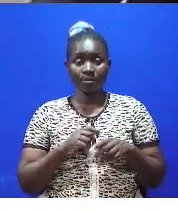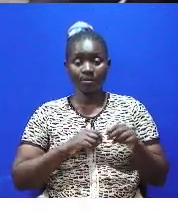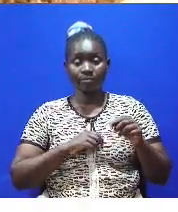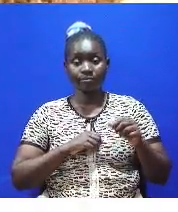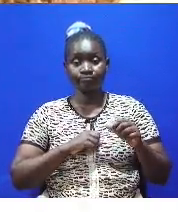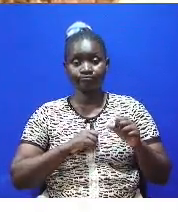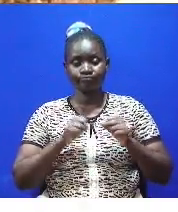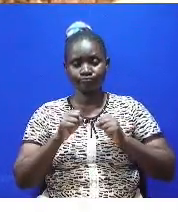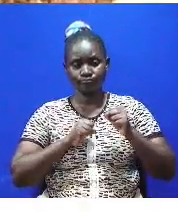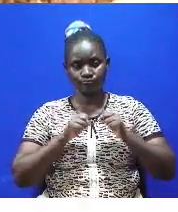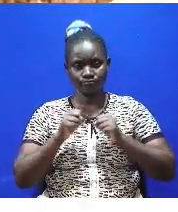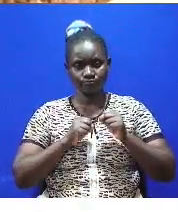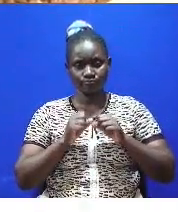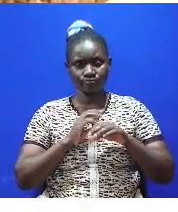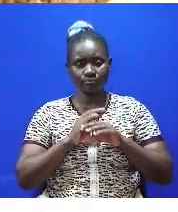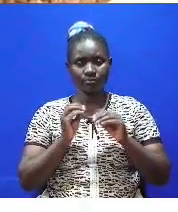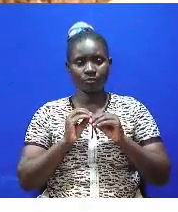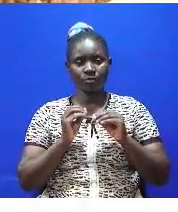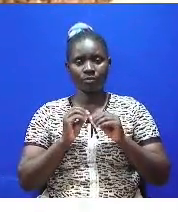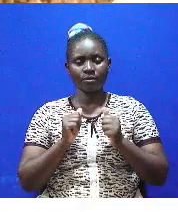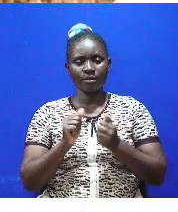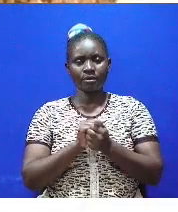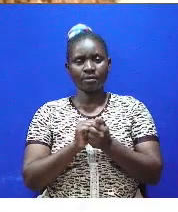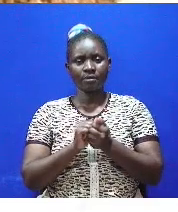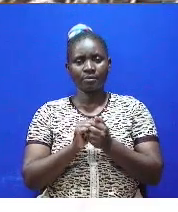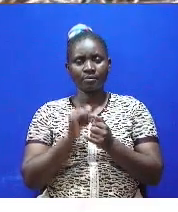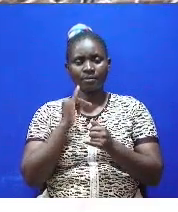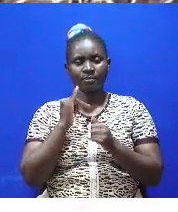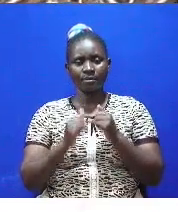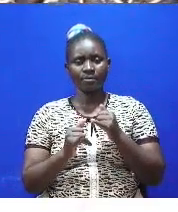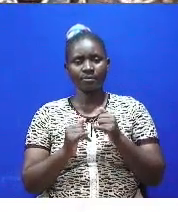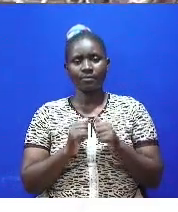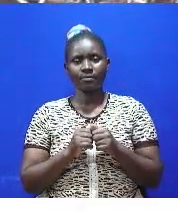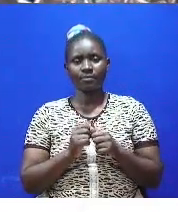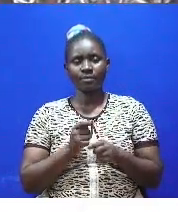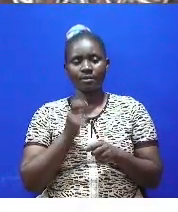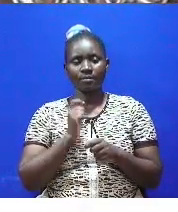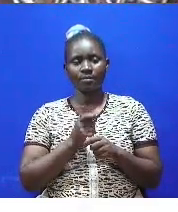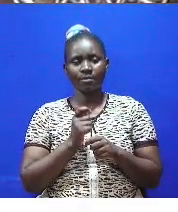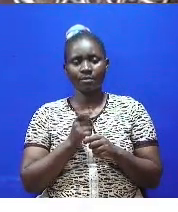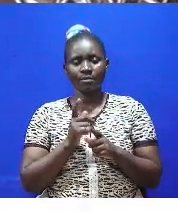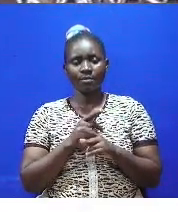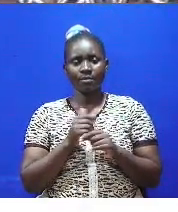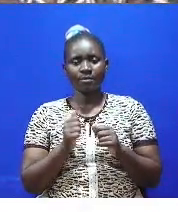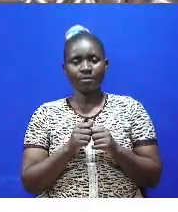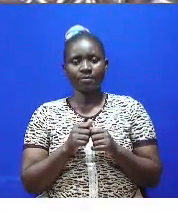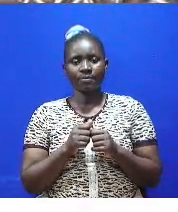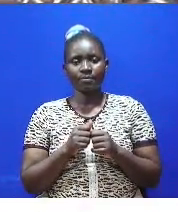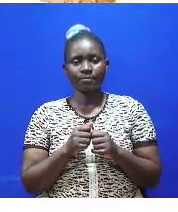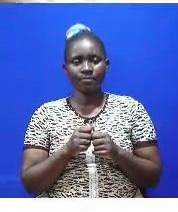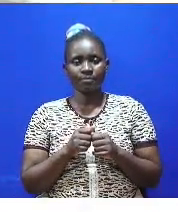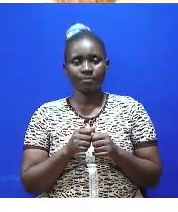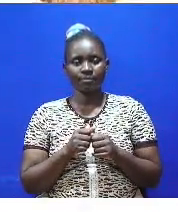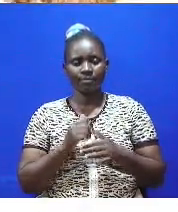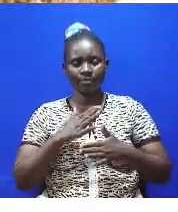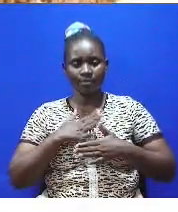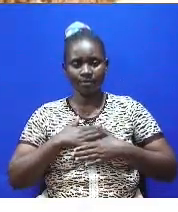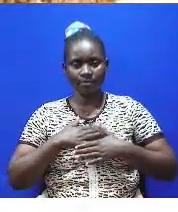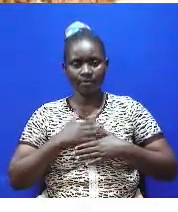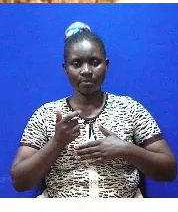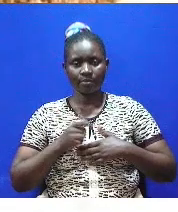yonde sehi. Basari di kompliti chiksa yengenge ya mabati baka kubutua na. Iyo ni kukosa heshima na